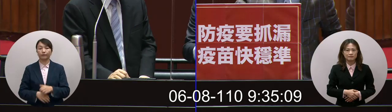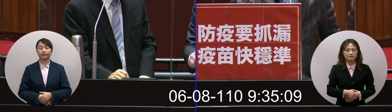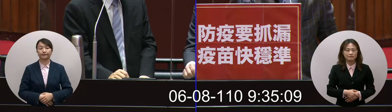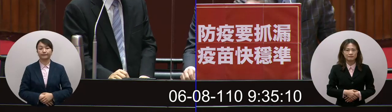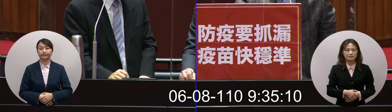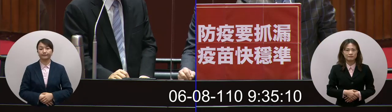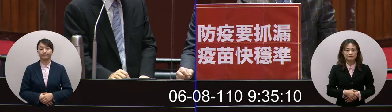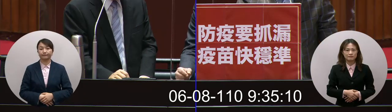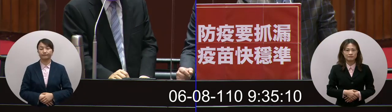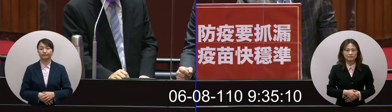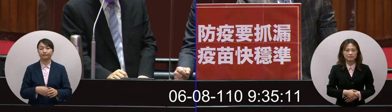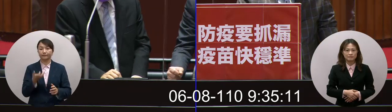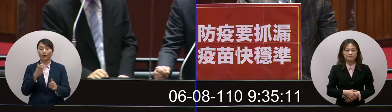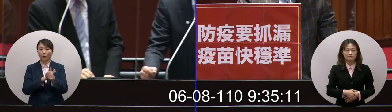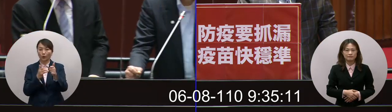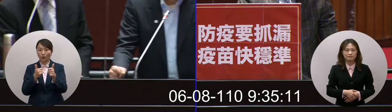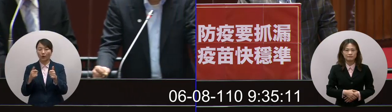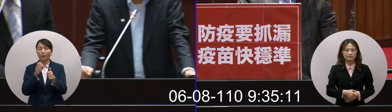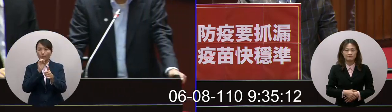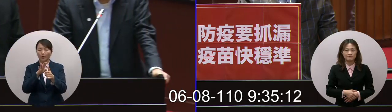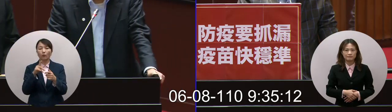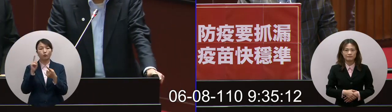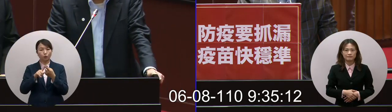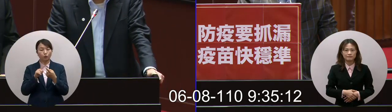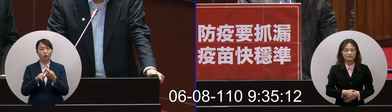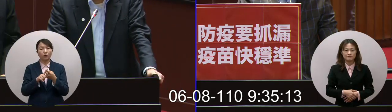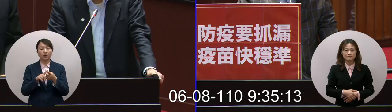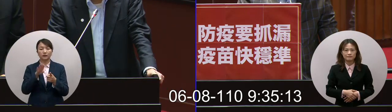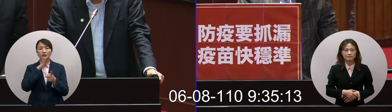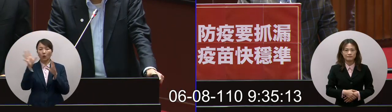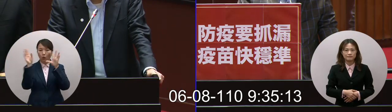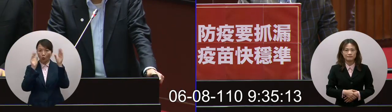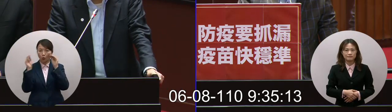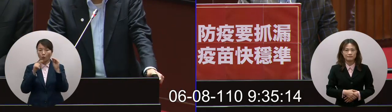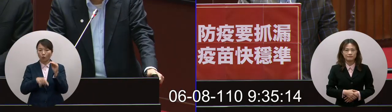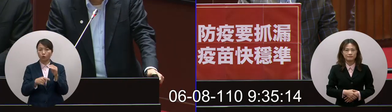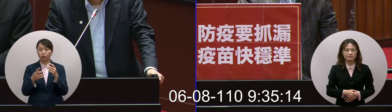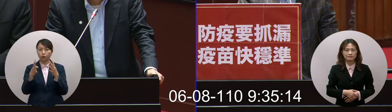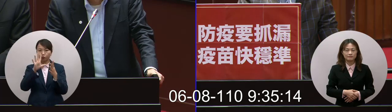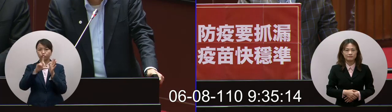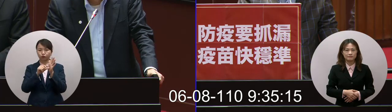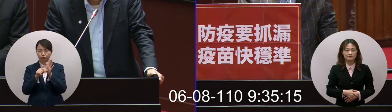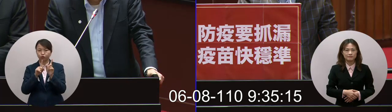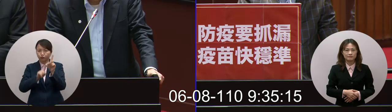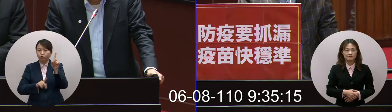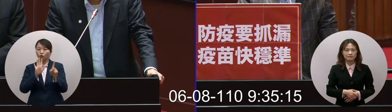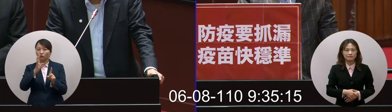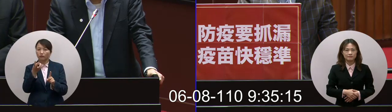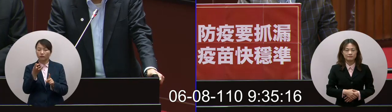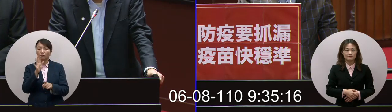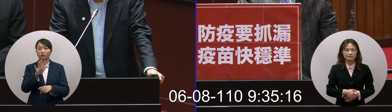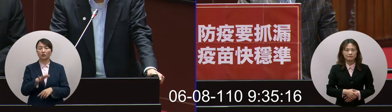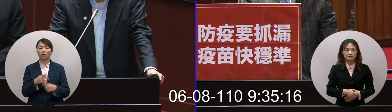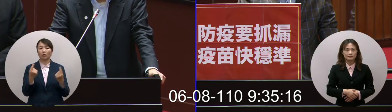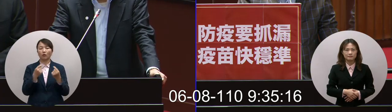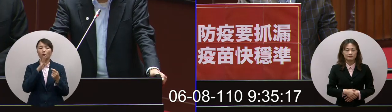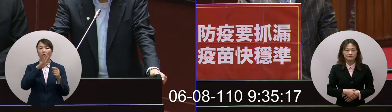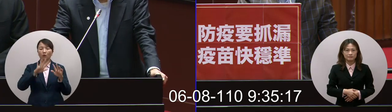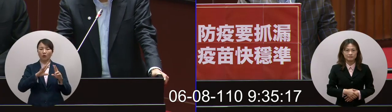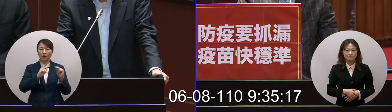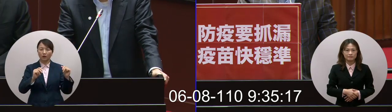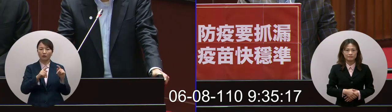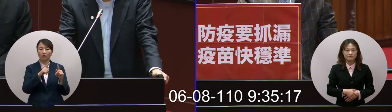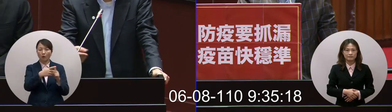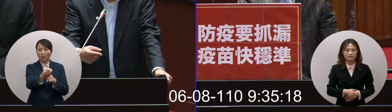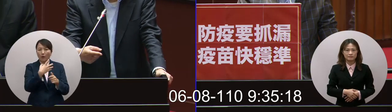下。 当然，我想委员的建议真好了哈，但是这个资讯哈都会有一点时间差。 好，有当伫地方也未报